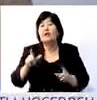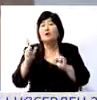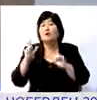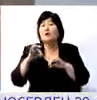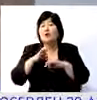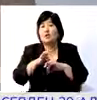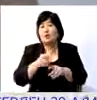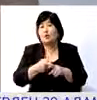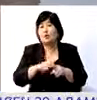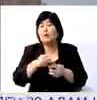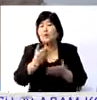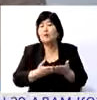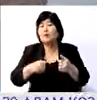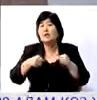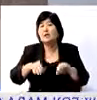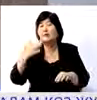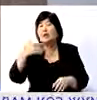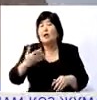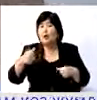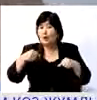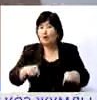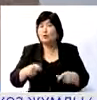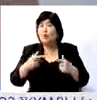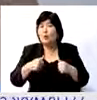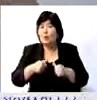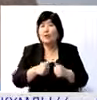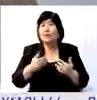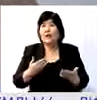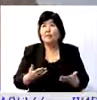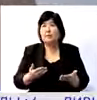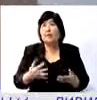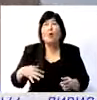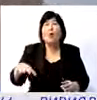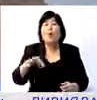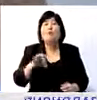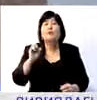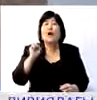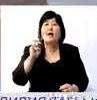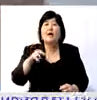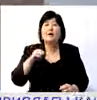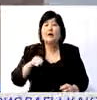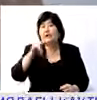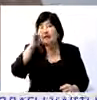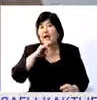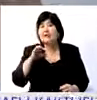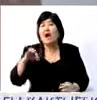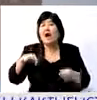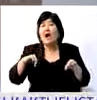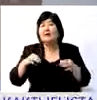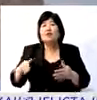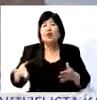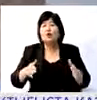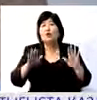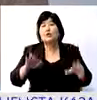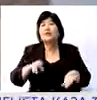осы мәселені шешу мақсатында құзырлы органдармен, бұл облыс акиматымен, қазавтожол мекемесімен, жергілікті